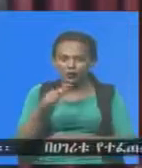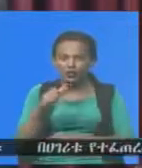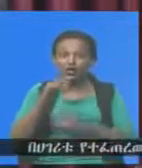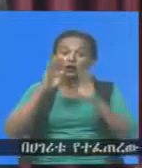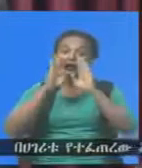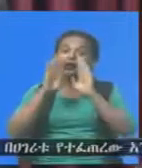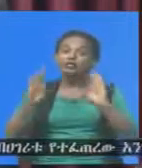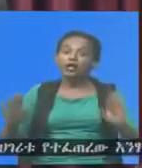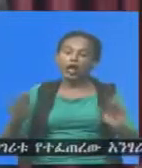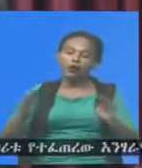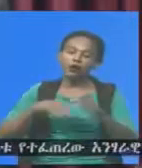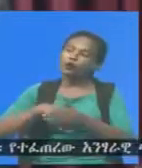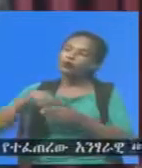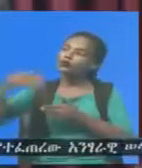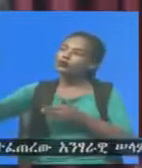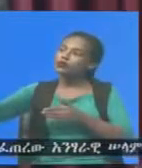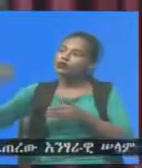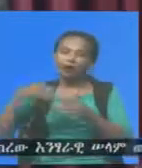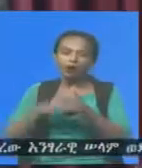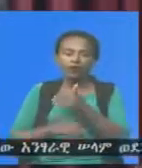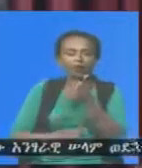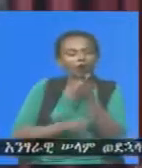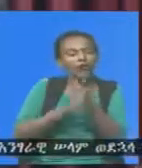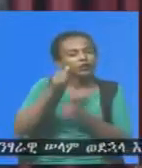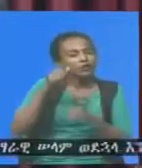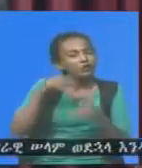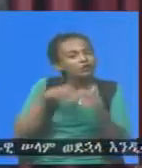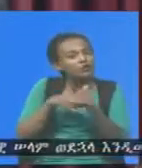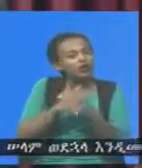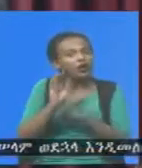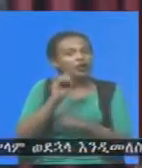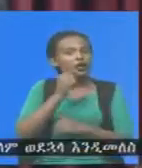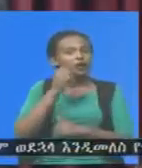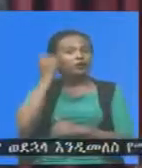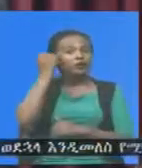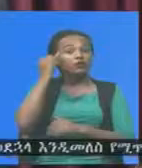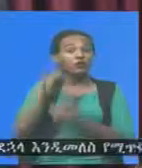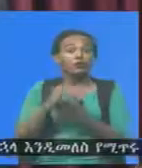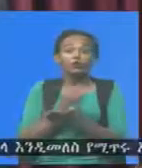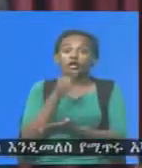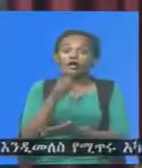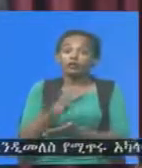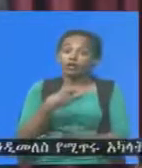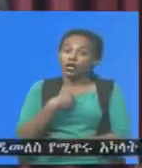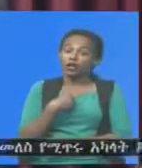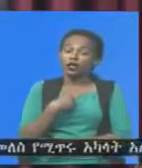በሰላም ወጥተን መግባትም አደጋ ውስጥ ይገባል የሚል ሐሳብ መወሰድ አለበት። እኔ